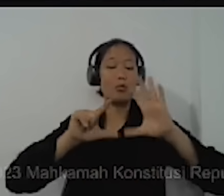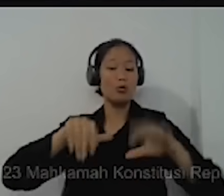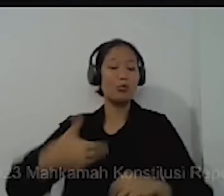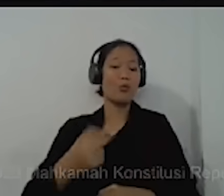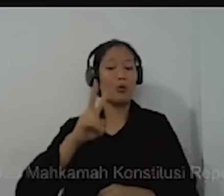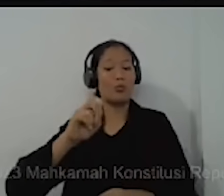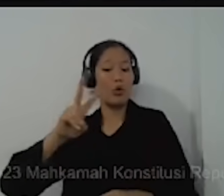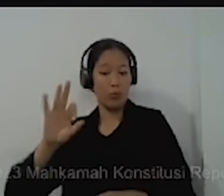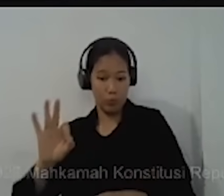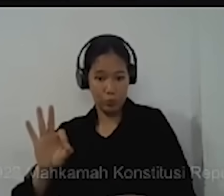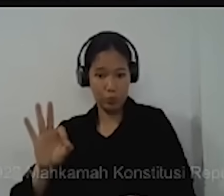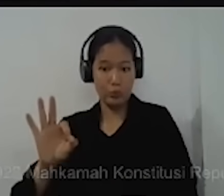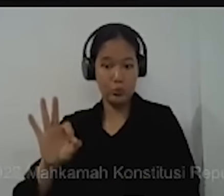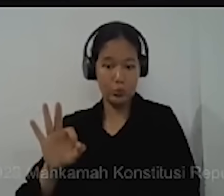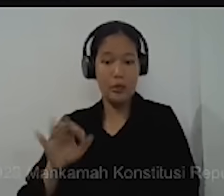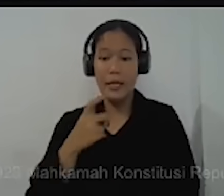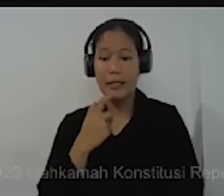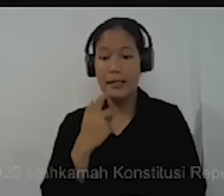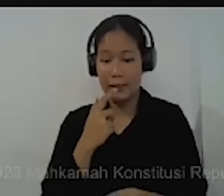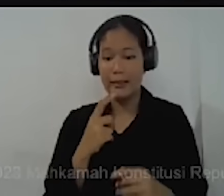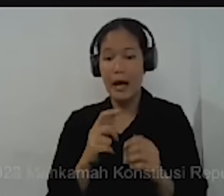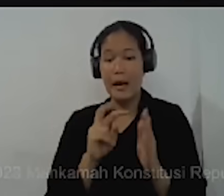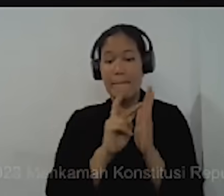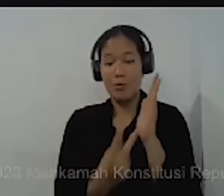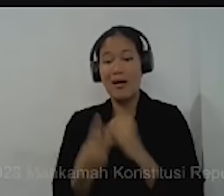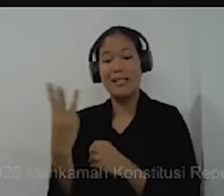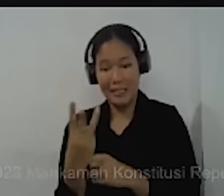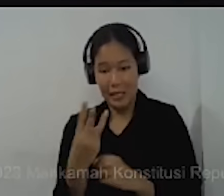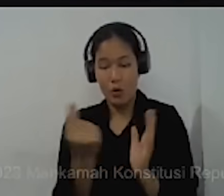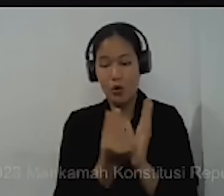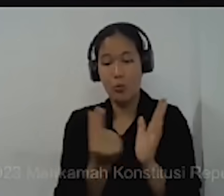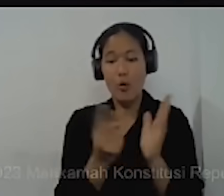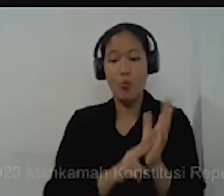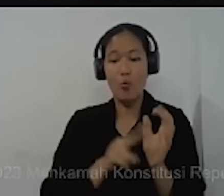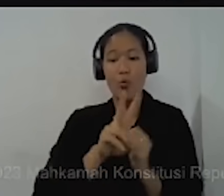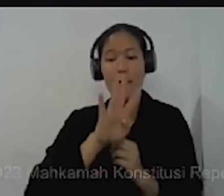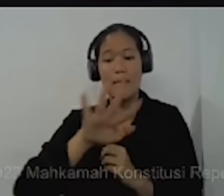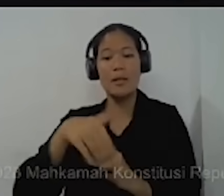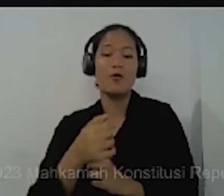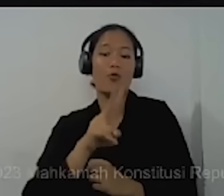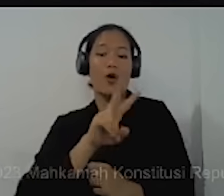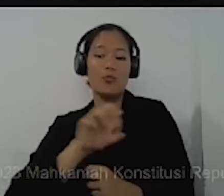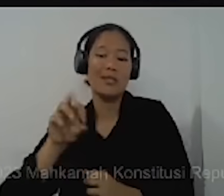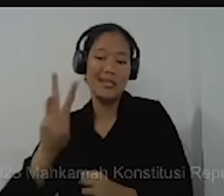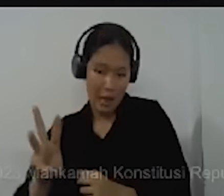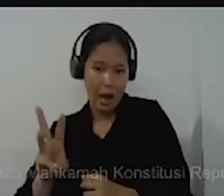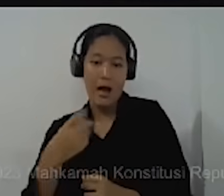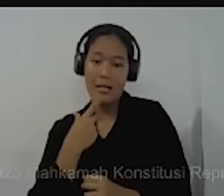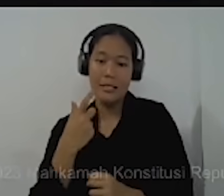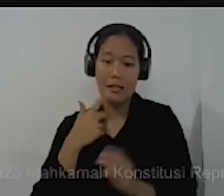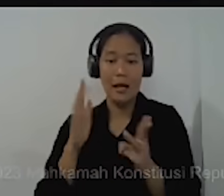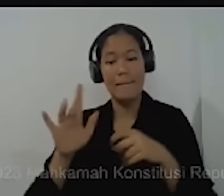tahun 2020 tentang perubahan ketiga atas undang-undang Nomor 24 Tahun 2003 tentang Mahkamah